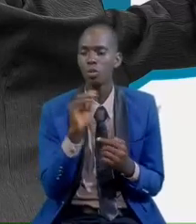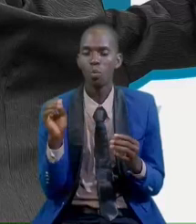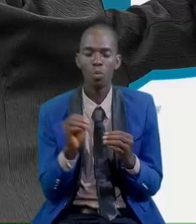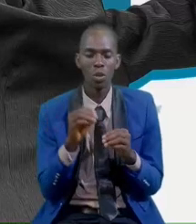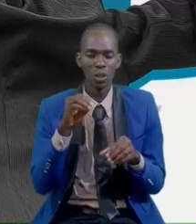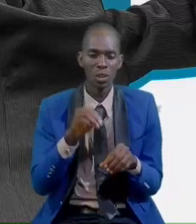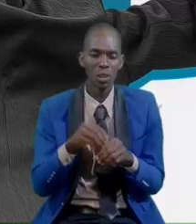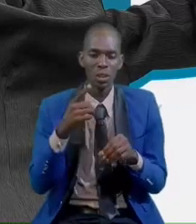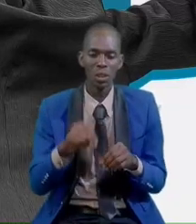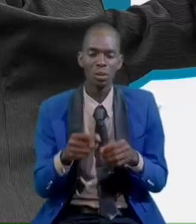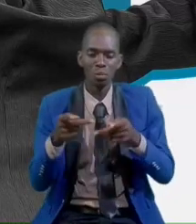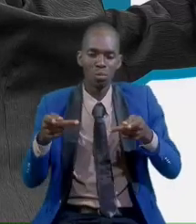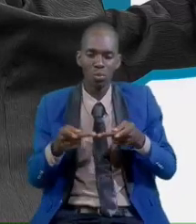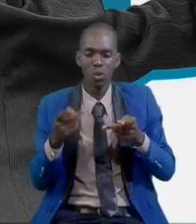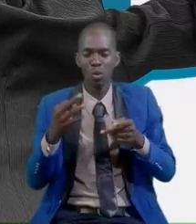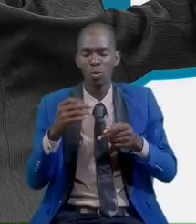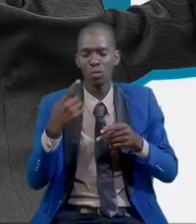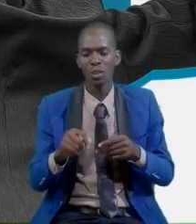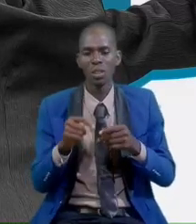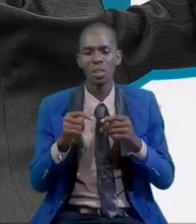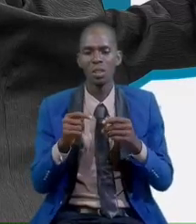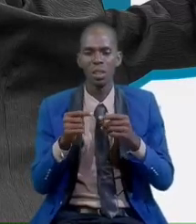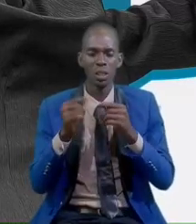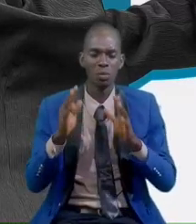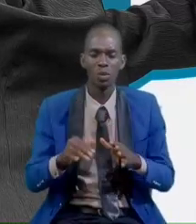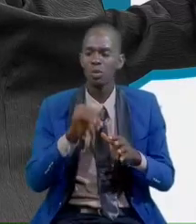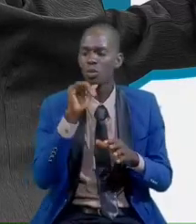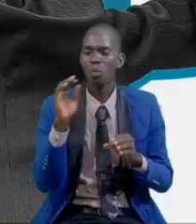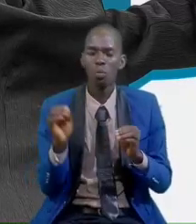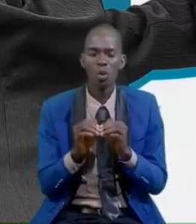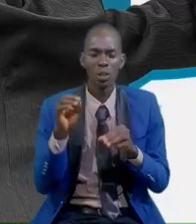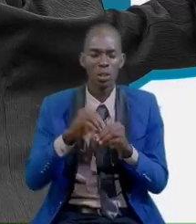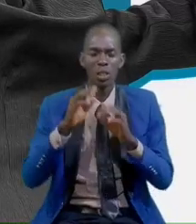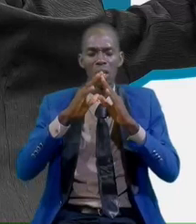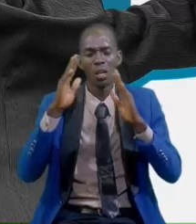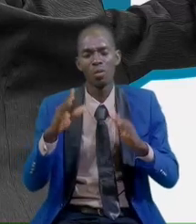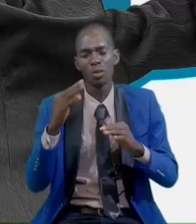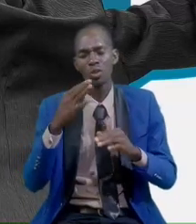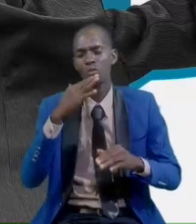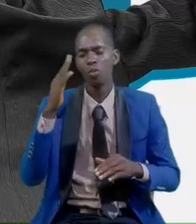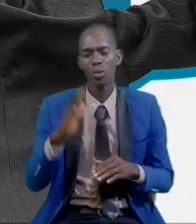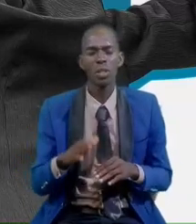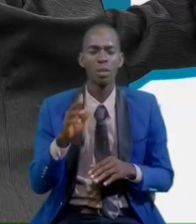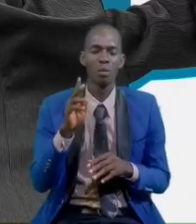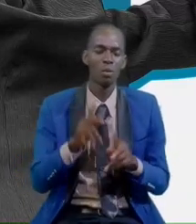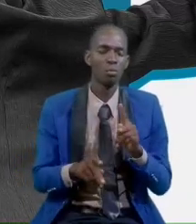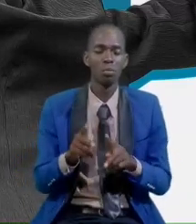Tu n'es plus dans la captivité de l'ennemi, dans la prison des méchants.